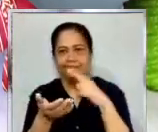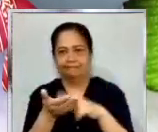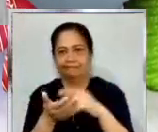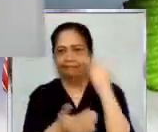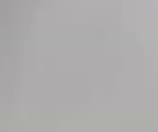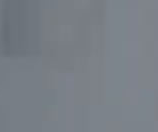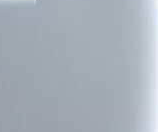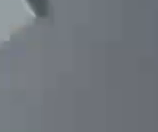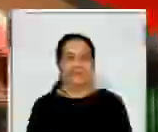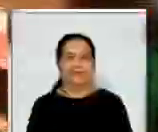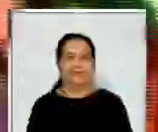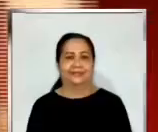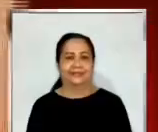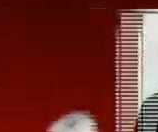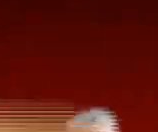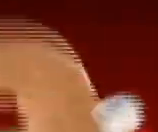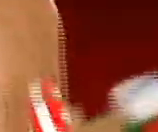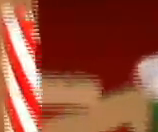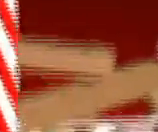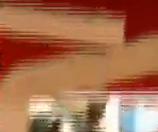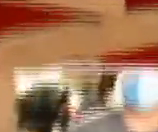Soriano.